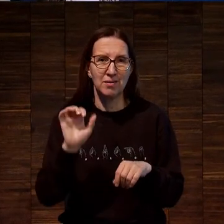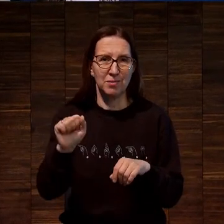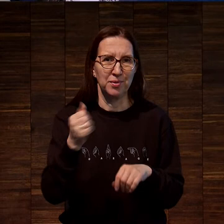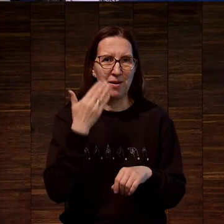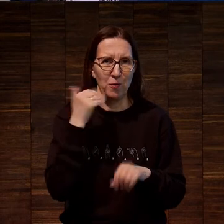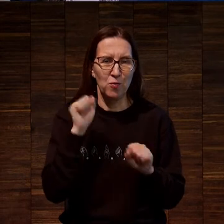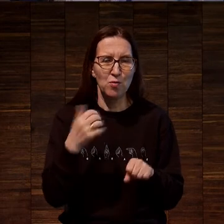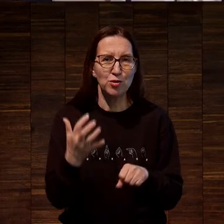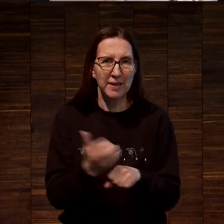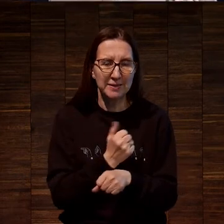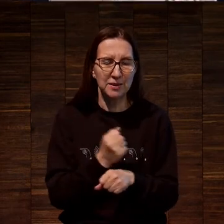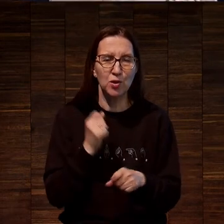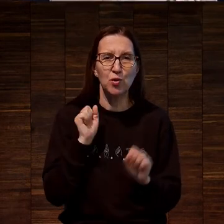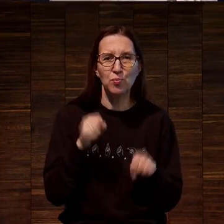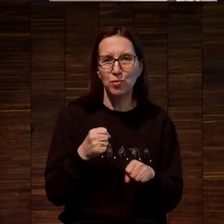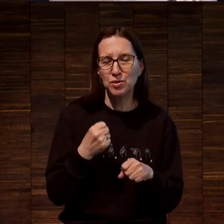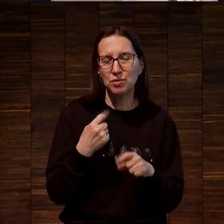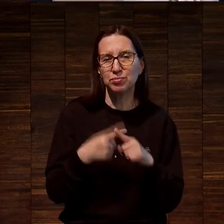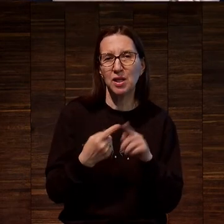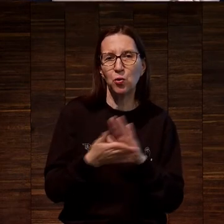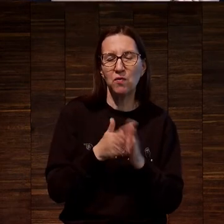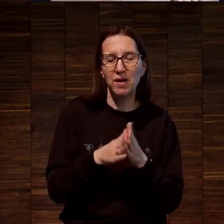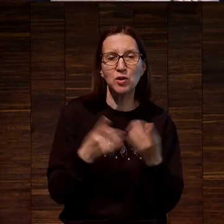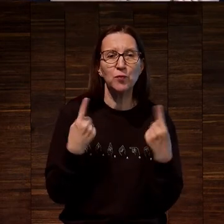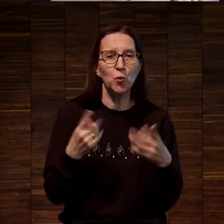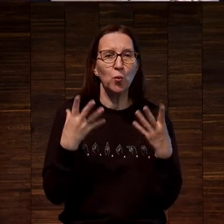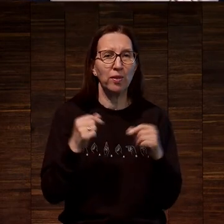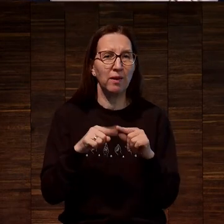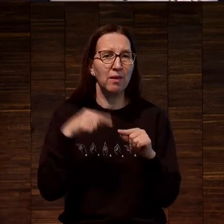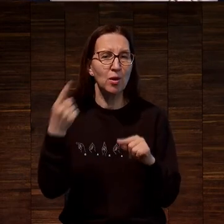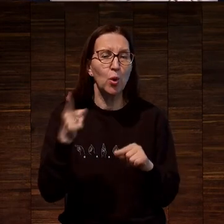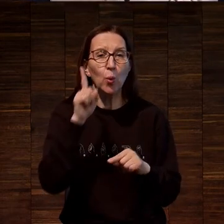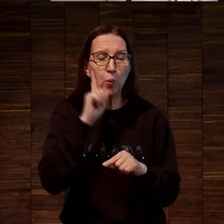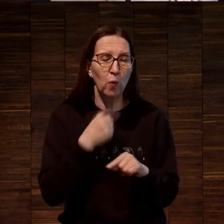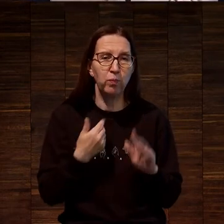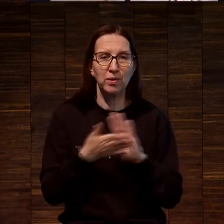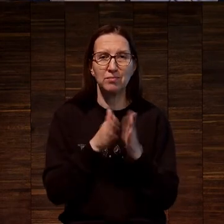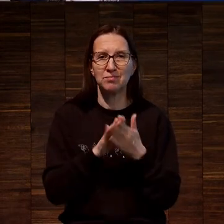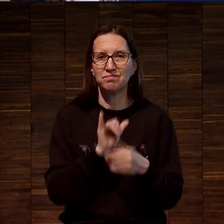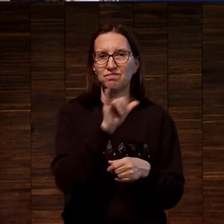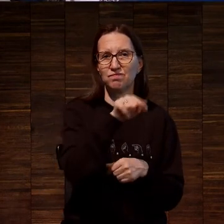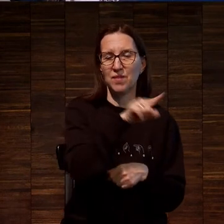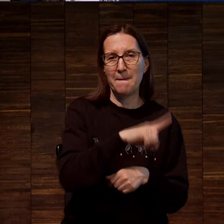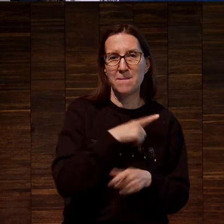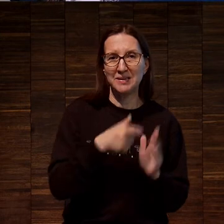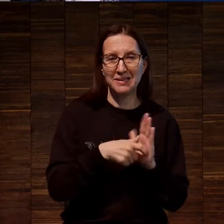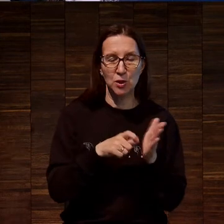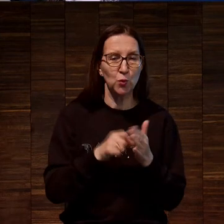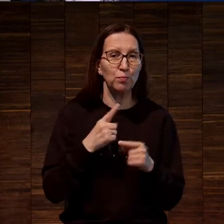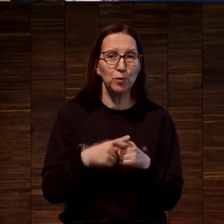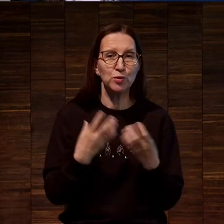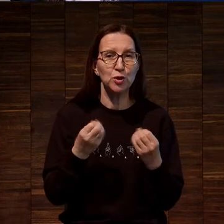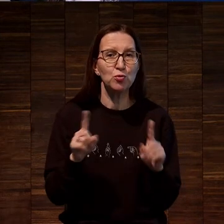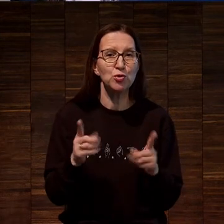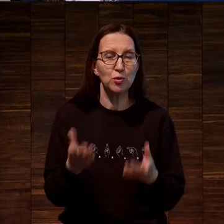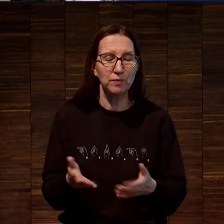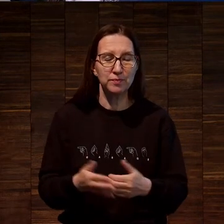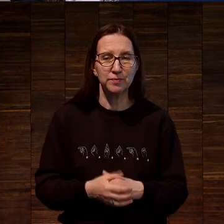можно договориться о визите в любой другой день, когда вам это удобно. И, по-моему, последнее.